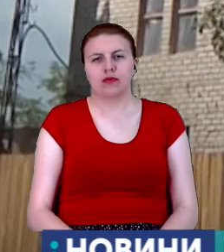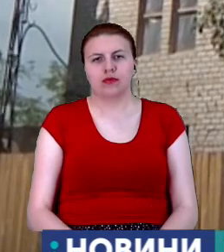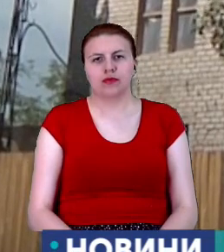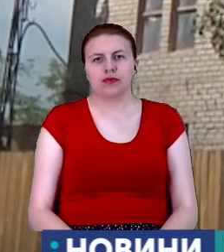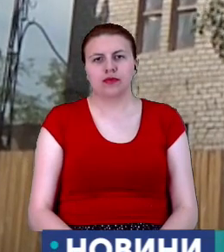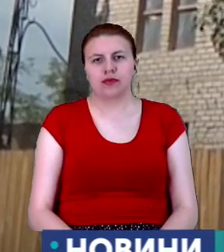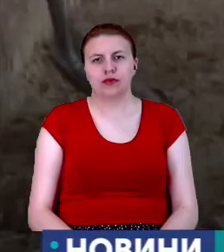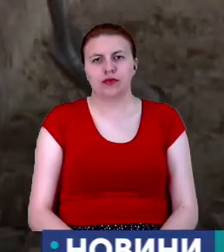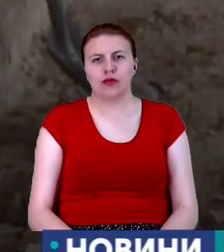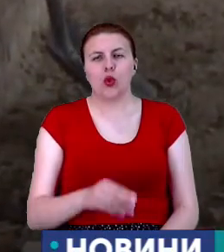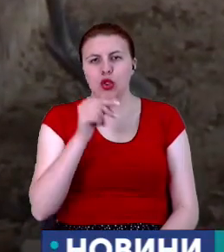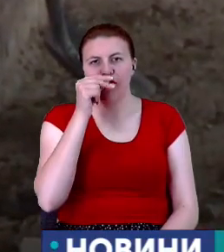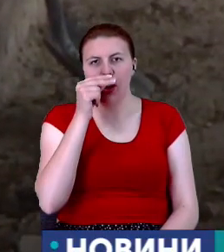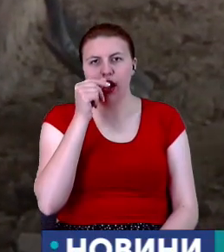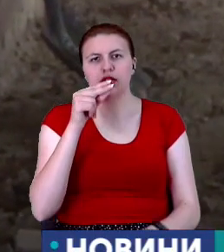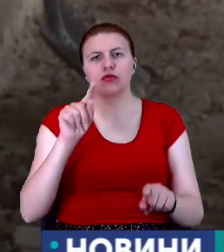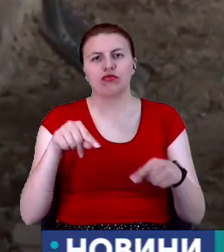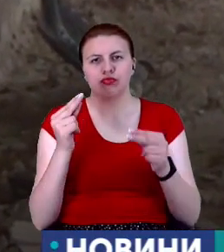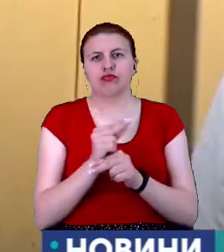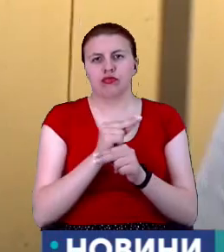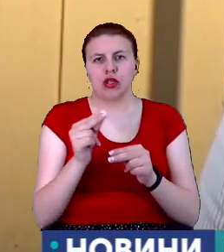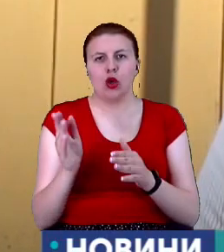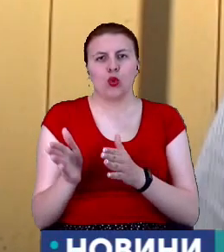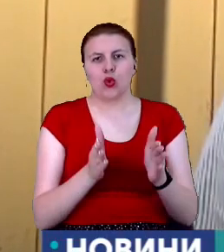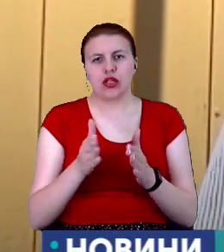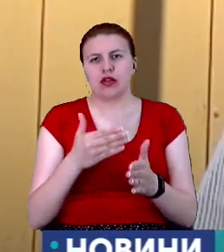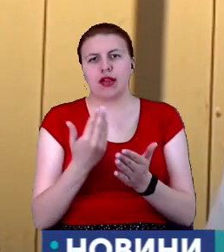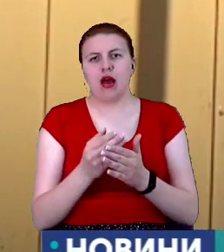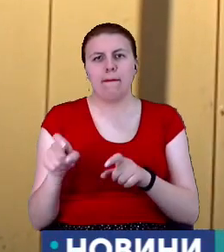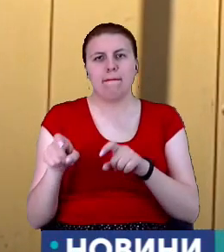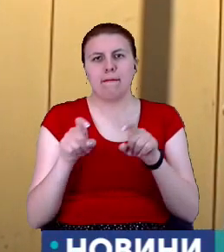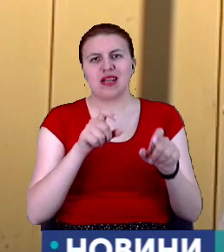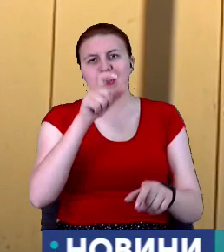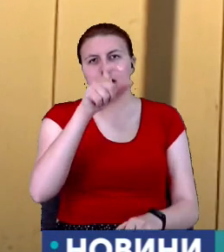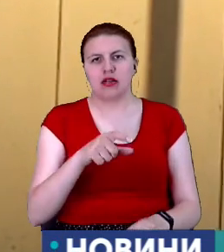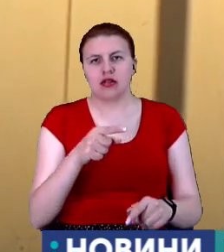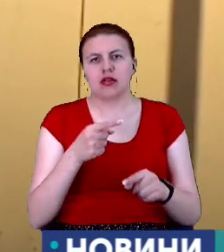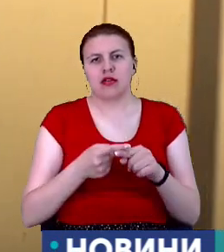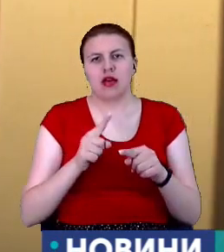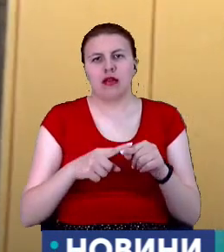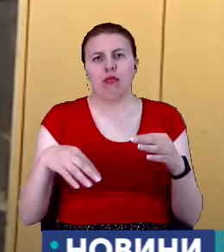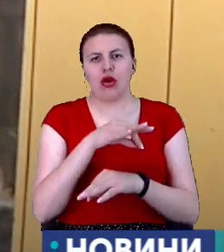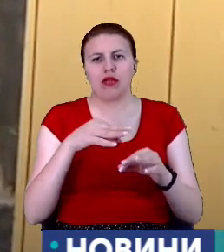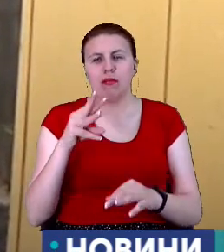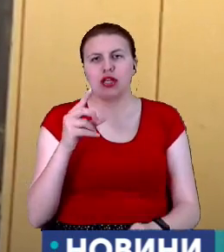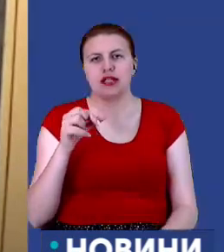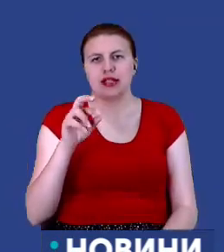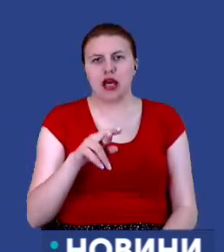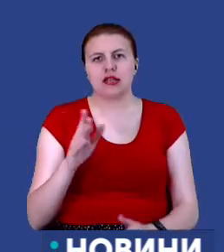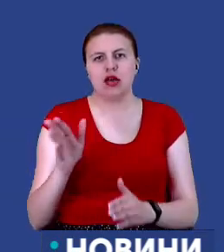У Слов'янську реконструюють гуртожиток для переселенців. Тут реалізується проєкт «Модернізація комунального общежиття».